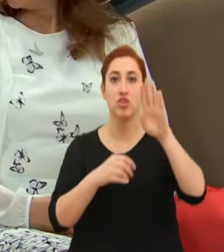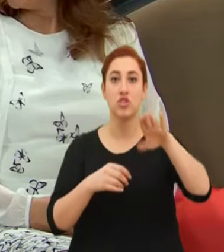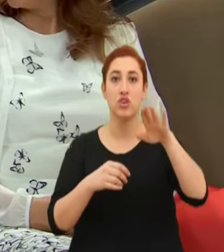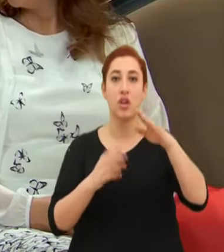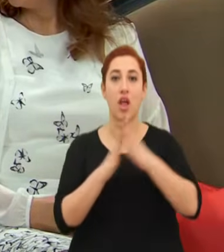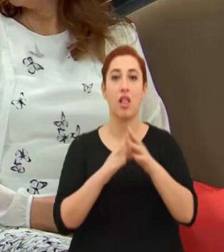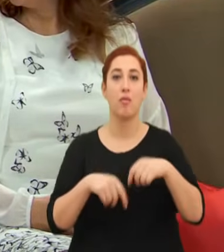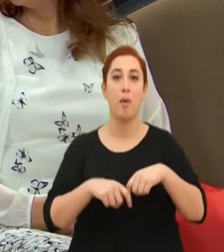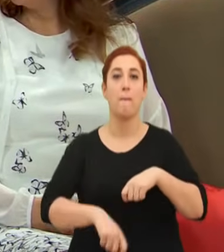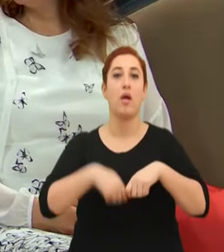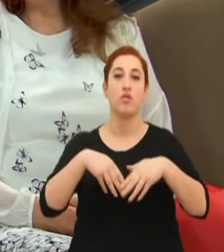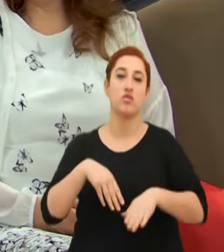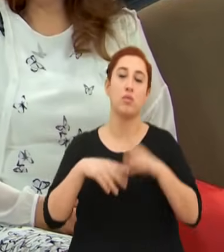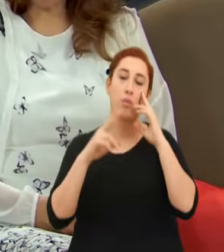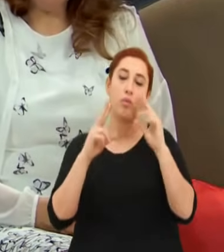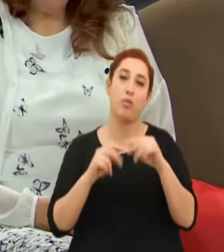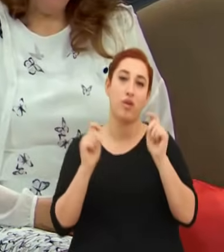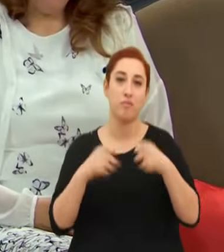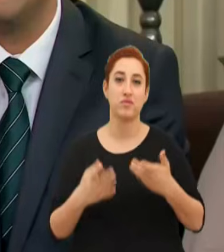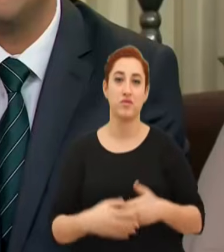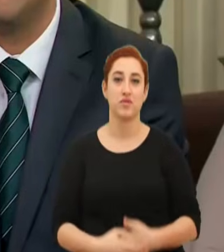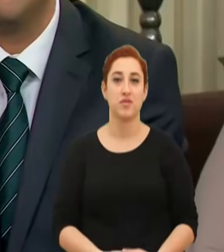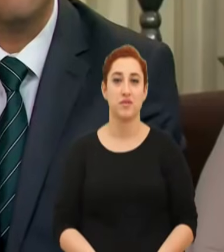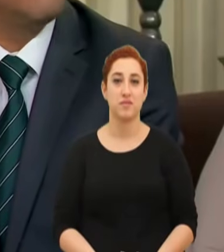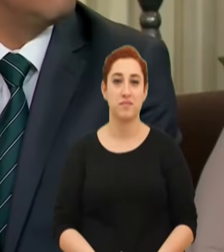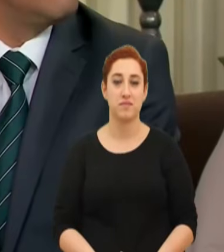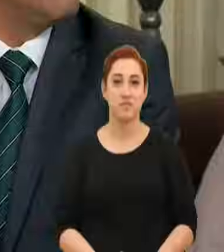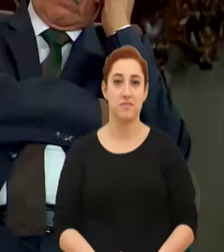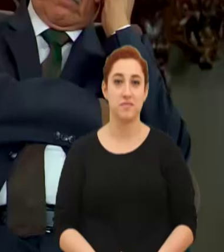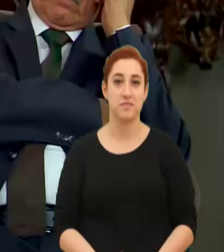ki eli böyle pantolonunda uyuyakalmış.